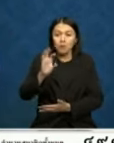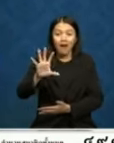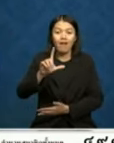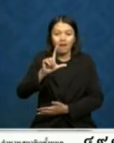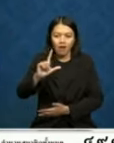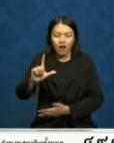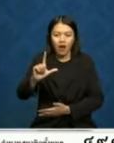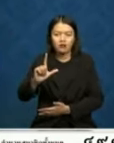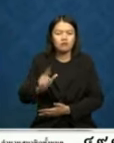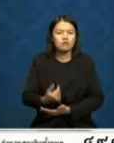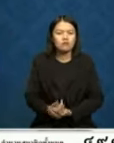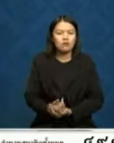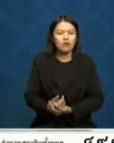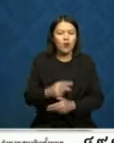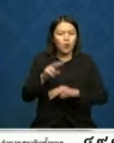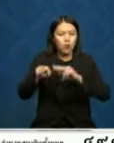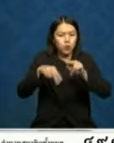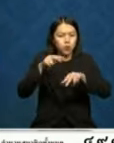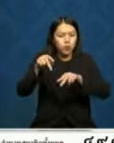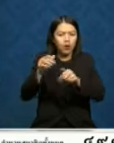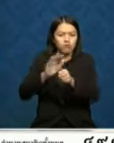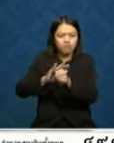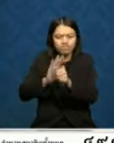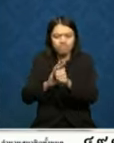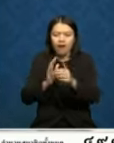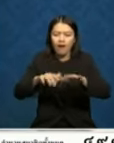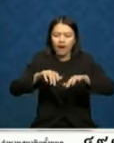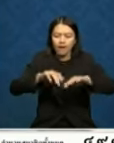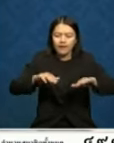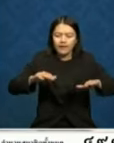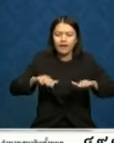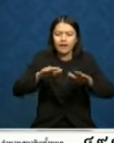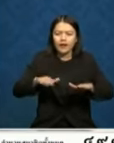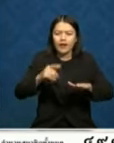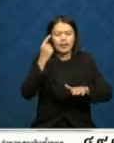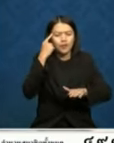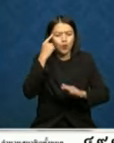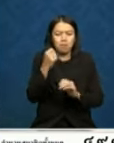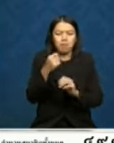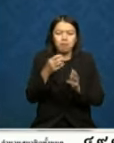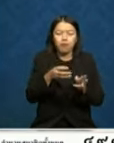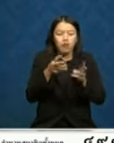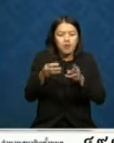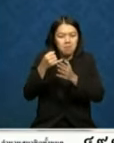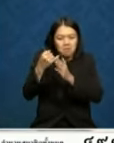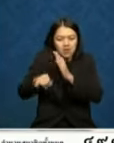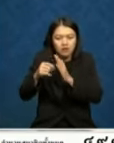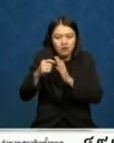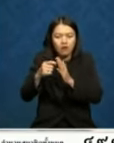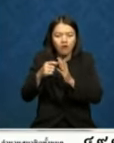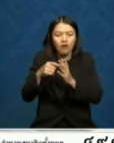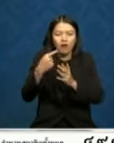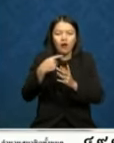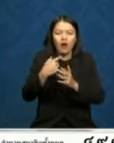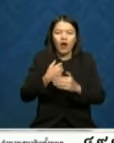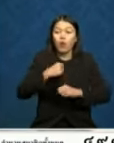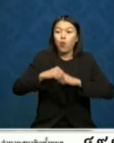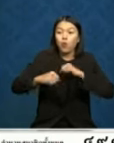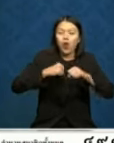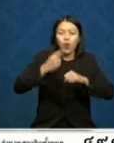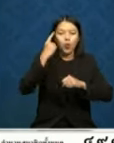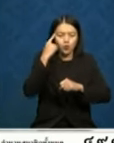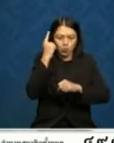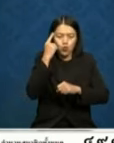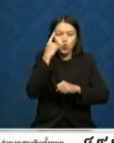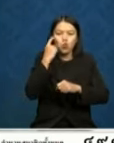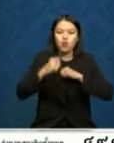ษเนี่ยกำลังพูดถึงการดูแลบำบัดฟื้นฟูเด็กที่ก้าวพลาดครับหลายคนพวกเราเองก็เคยเป็นหนุ่มเป็นสาวเคยเป็นเยาว